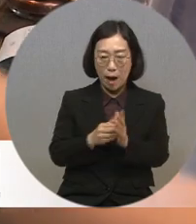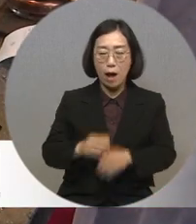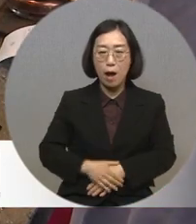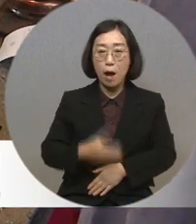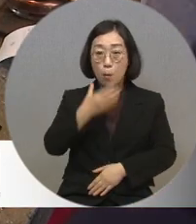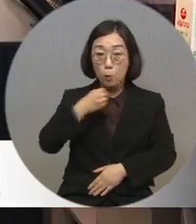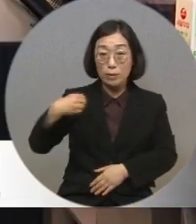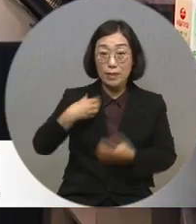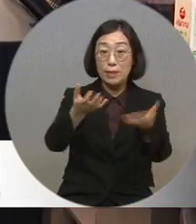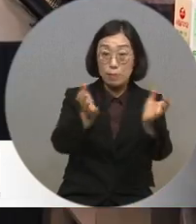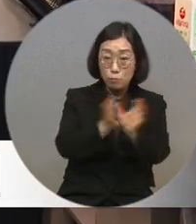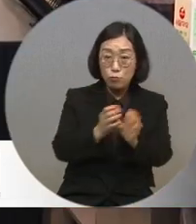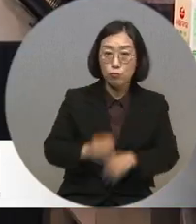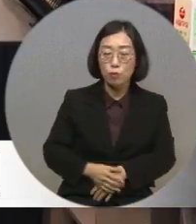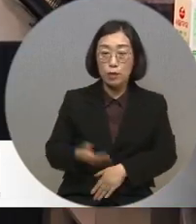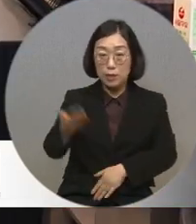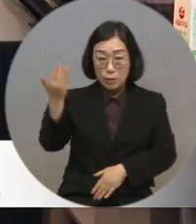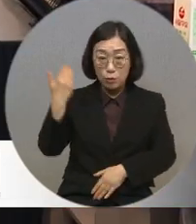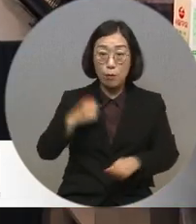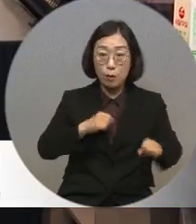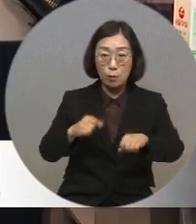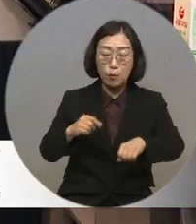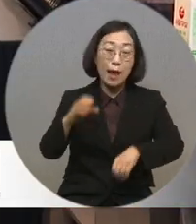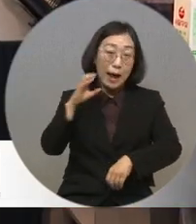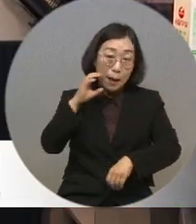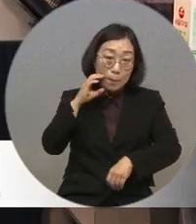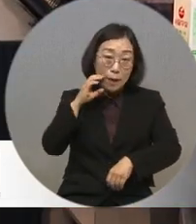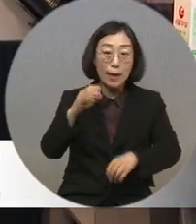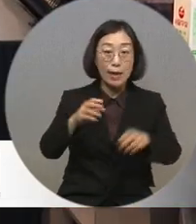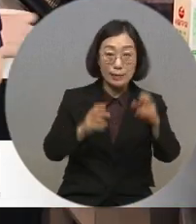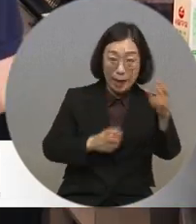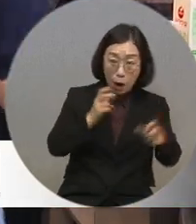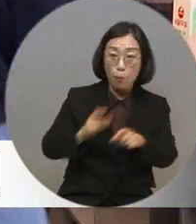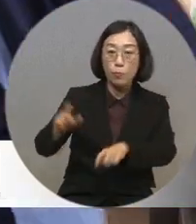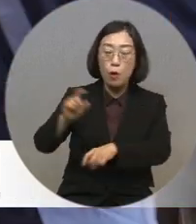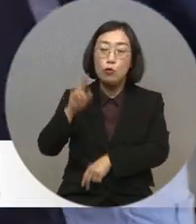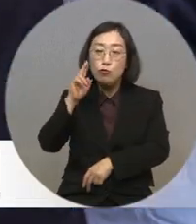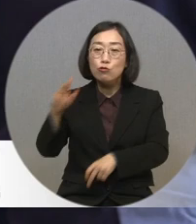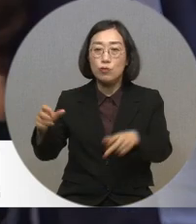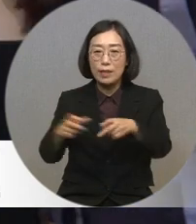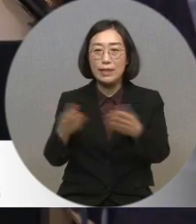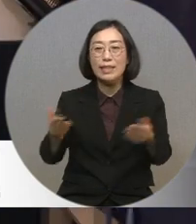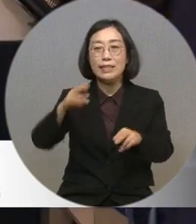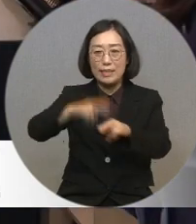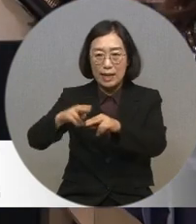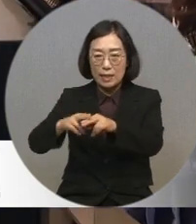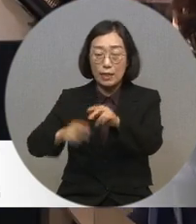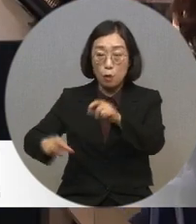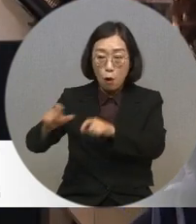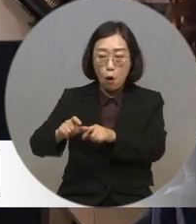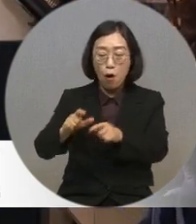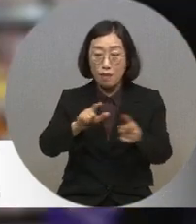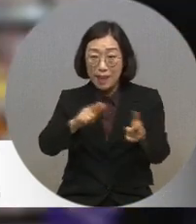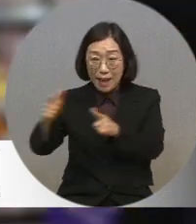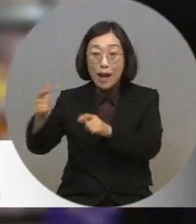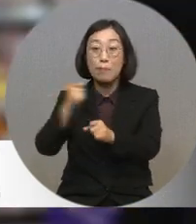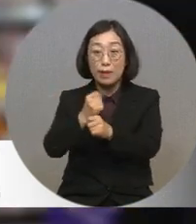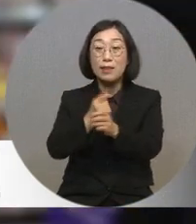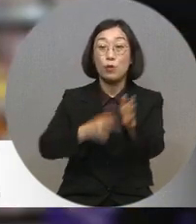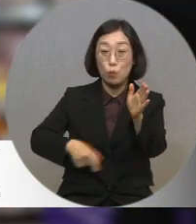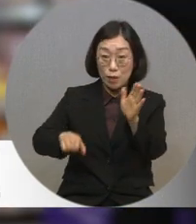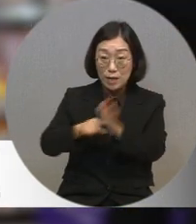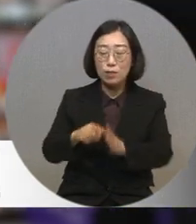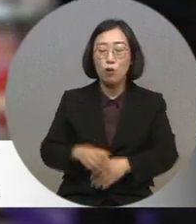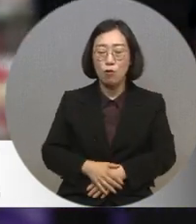보건복지부는 기존에 추진했던 카페 특화 사업 외에 중증 장애인 일자리의 업종 다변화를 추진 중입니다